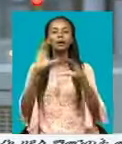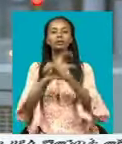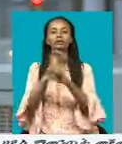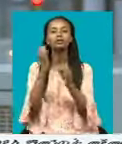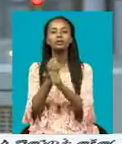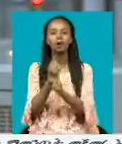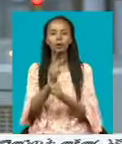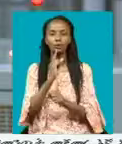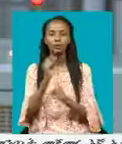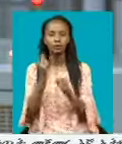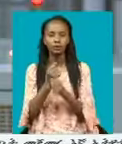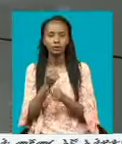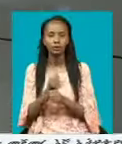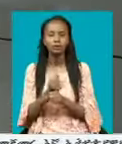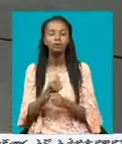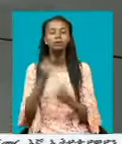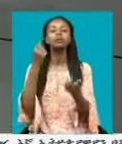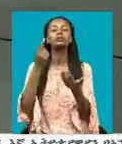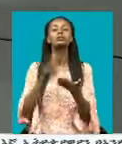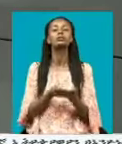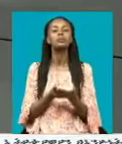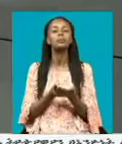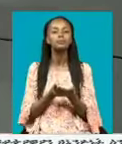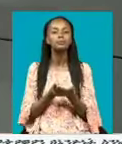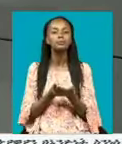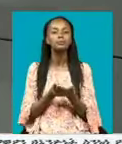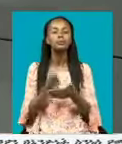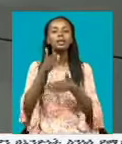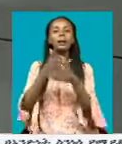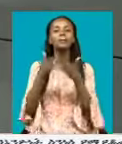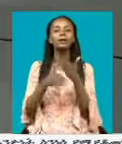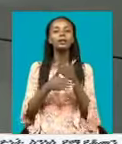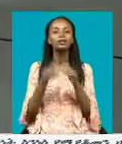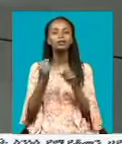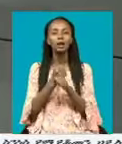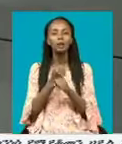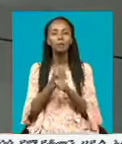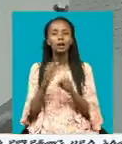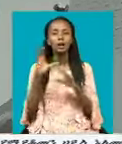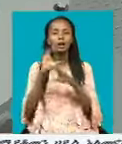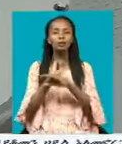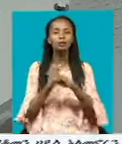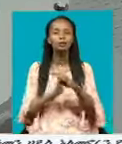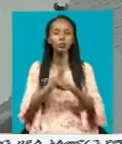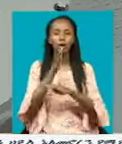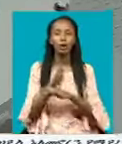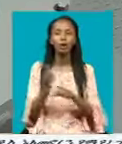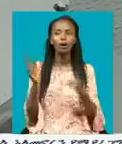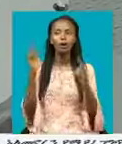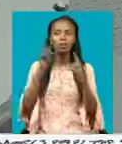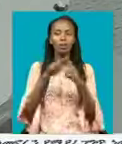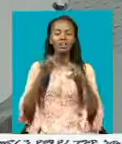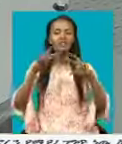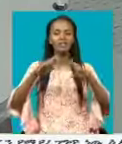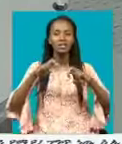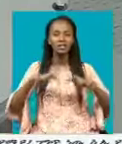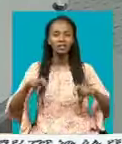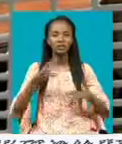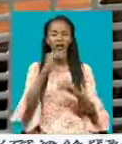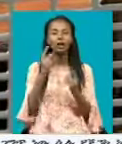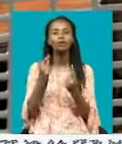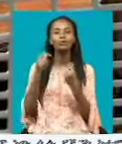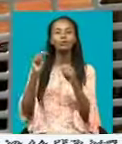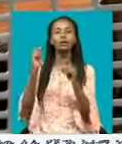ነው የተሰራው። ከዛ የግንባታ ስራው ካለቀ በኋላ ወደ ፍተሻ እና